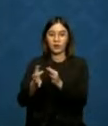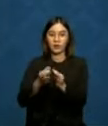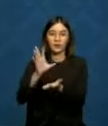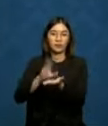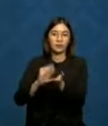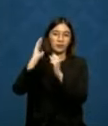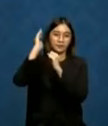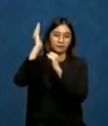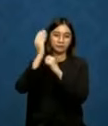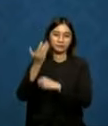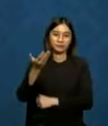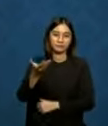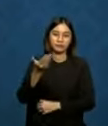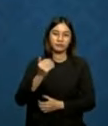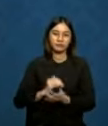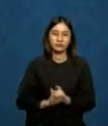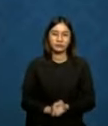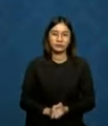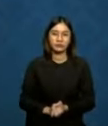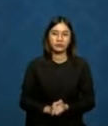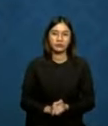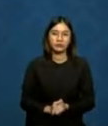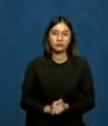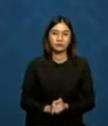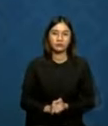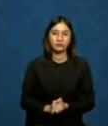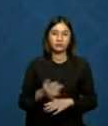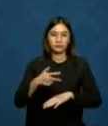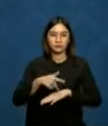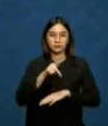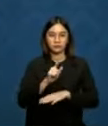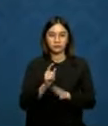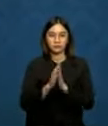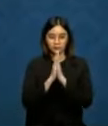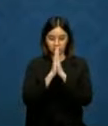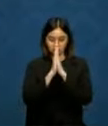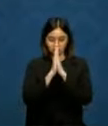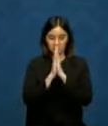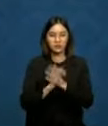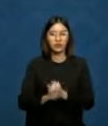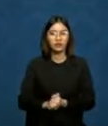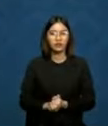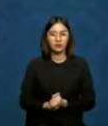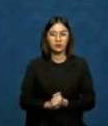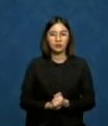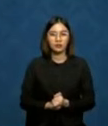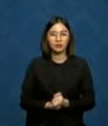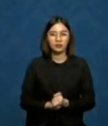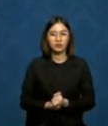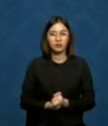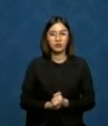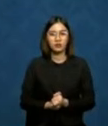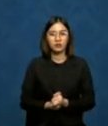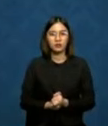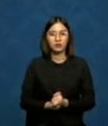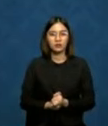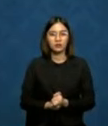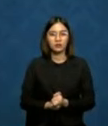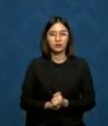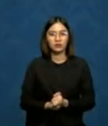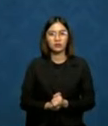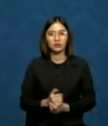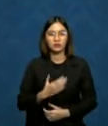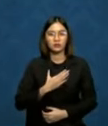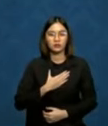มูลครับเรียนท่านทานสภาผู้แทนราชฎรและสมาชิกผู้แทนราษฎรครับก็